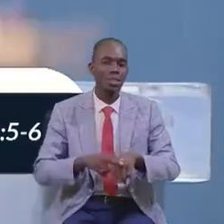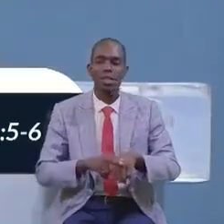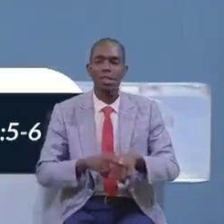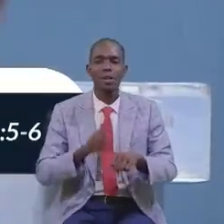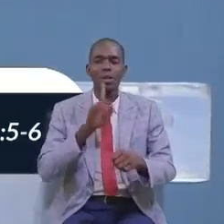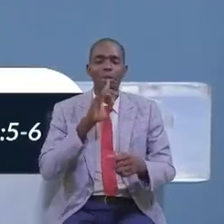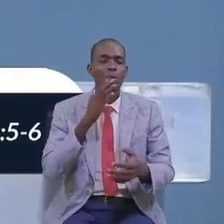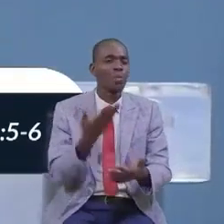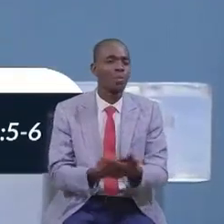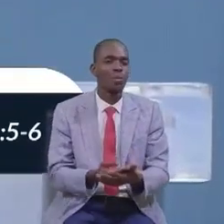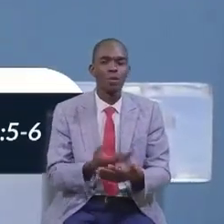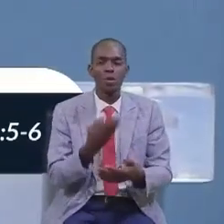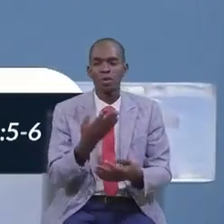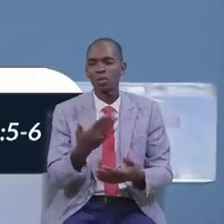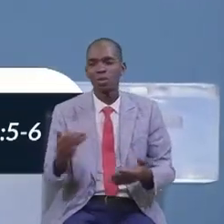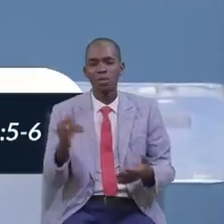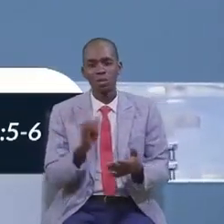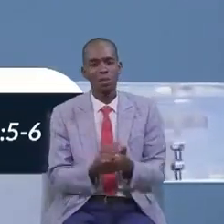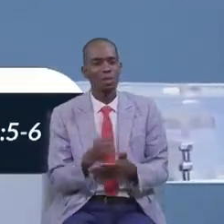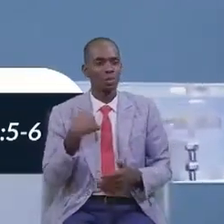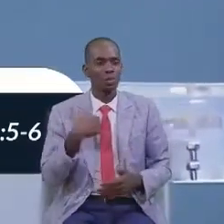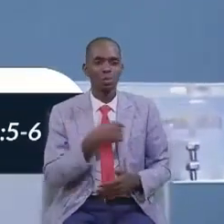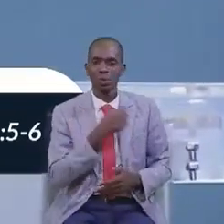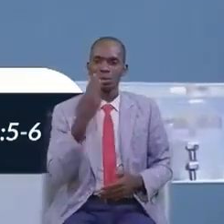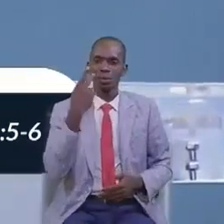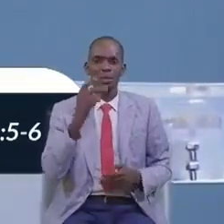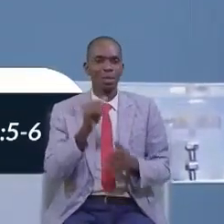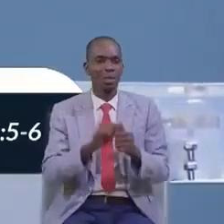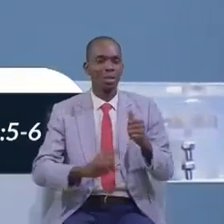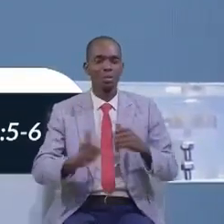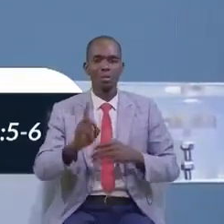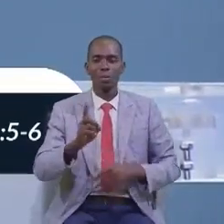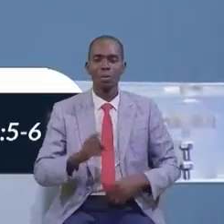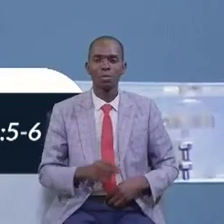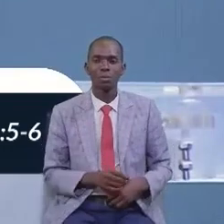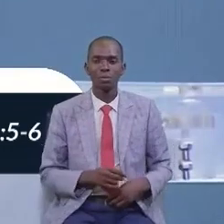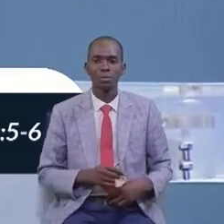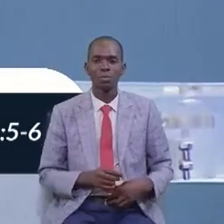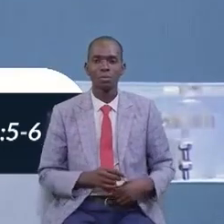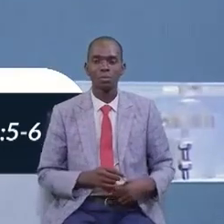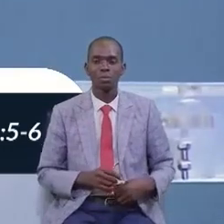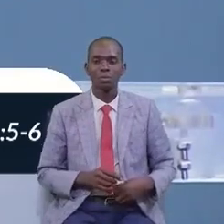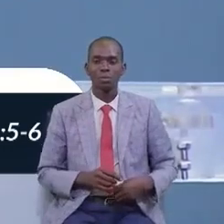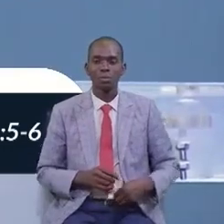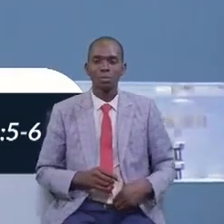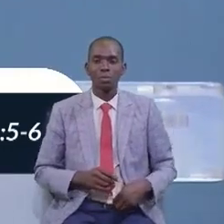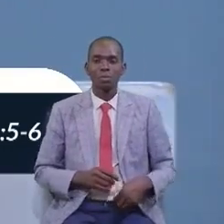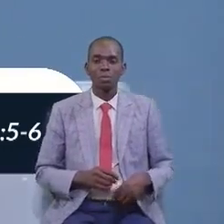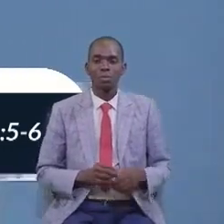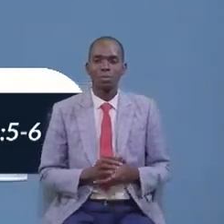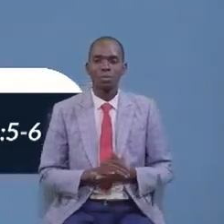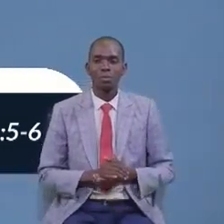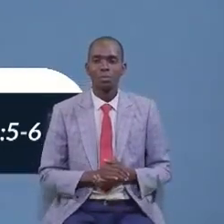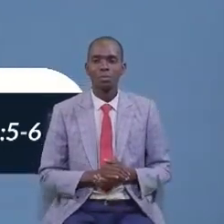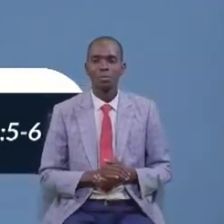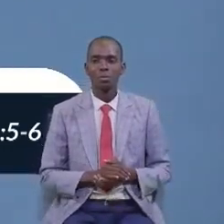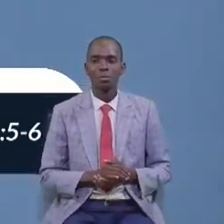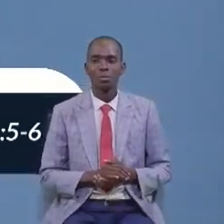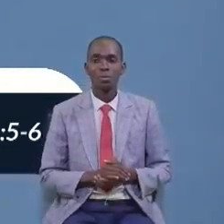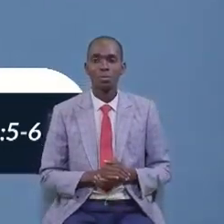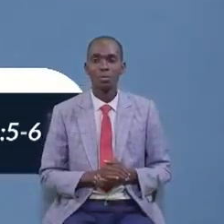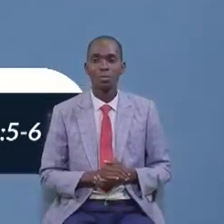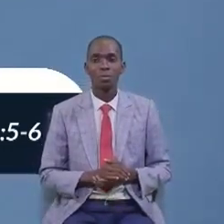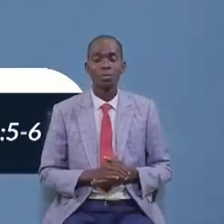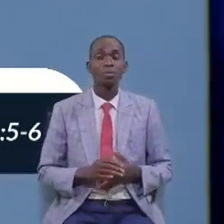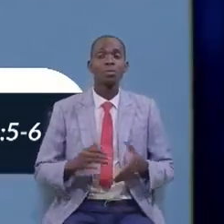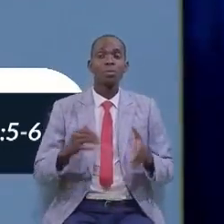evident thing that comes. అబద్ధములాడడం, మోసం చేయడం అనేది అంతర్జాతీయ స్థాయిలో బాగా కనబడుతుంది. It has come to